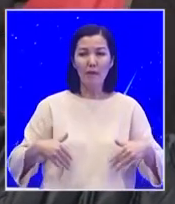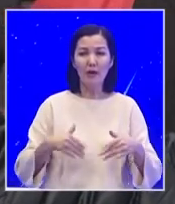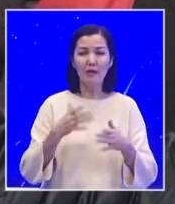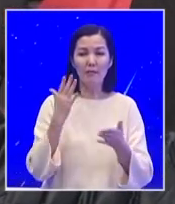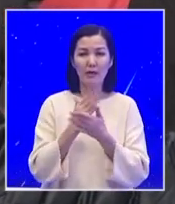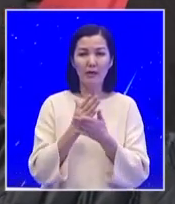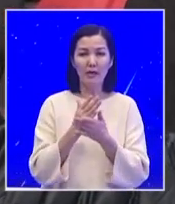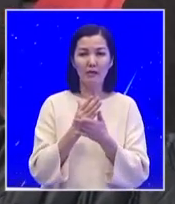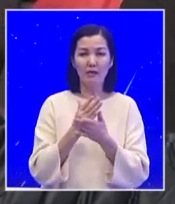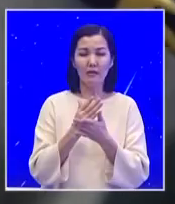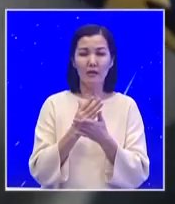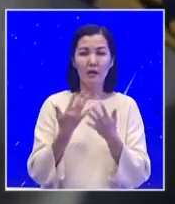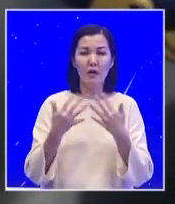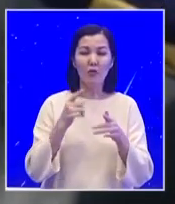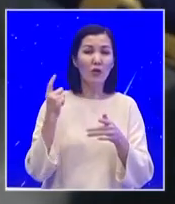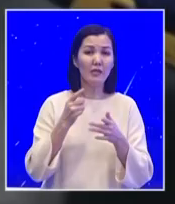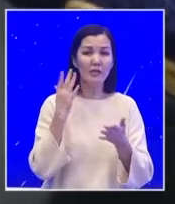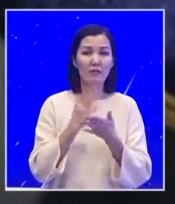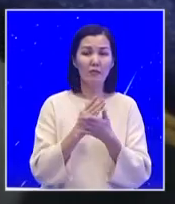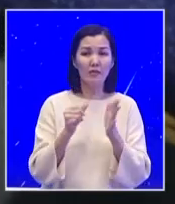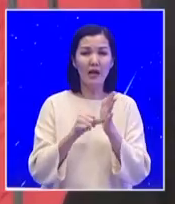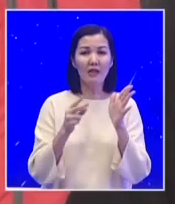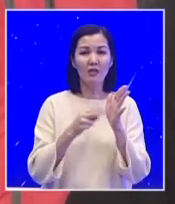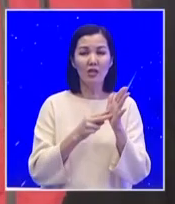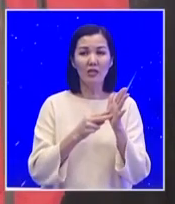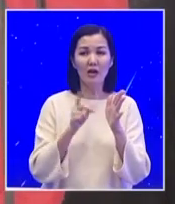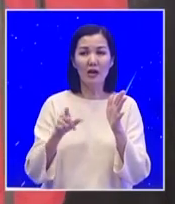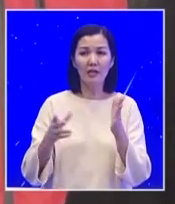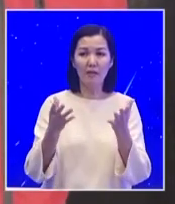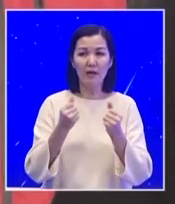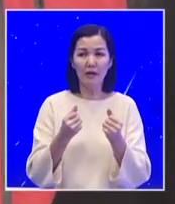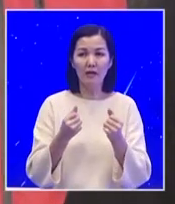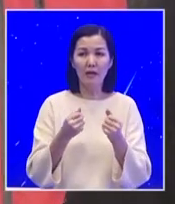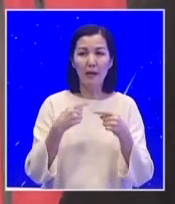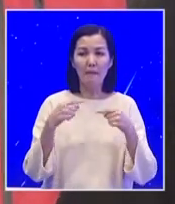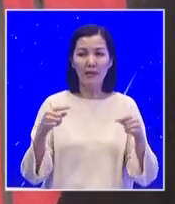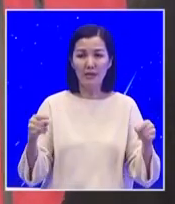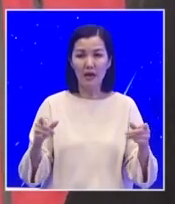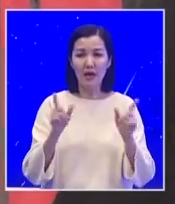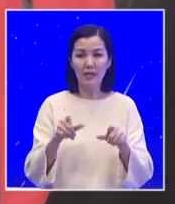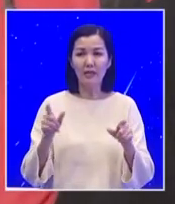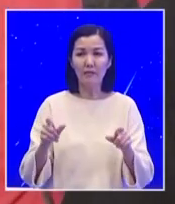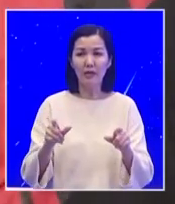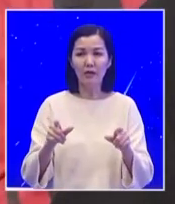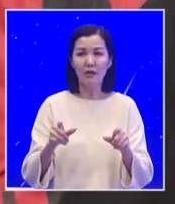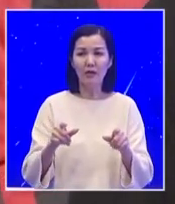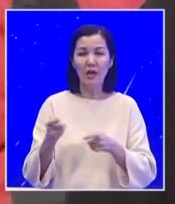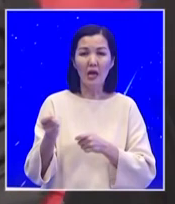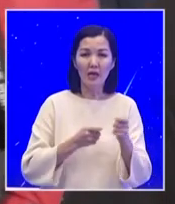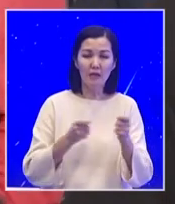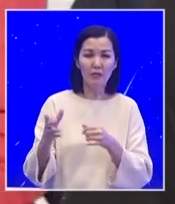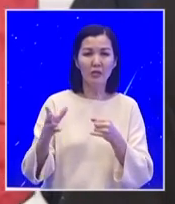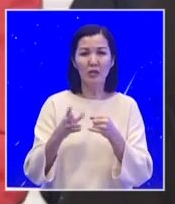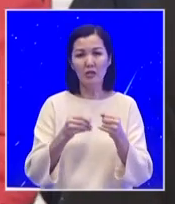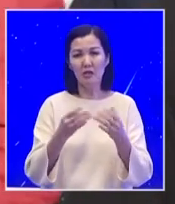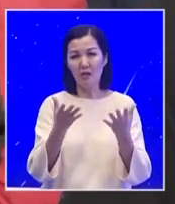Осы малмен жан бағып отырмыз. Қарқарадан бір 6-7 адам алған. Басқасы осы аудан лауазымды жігіттер алған, жері бар